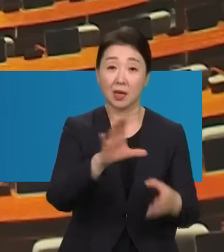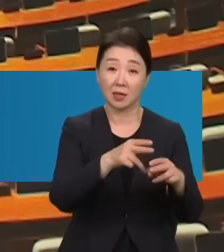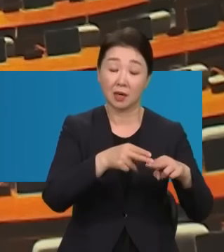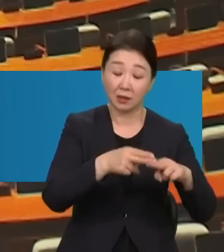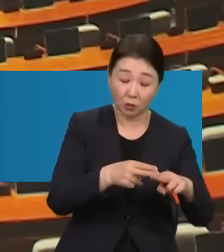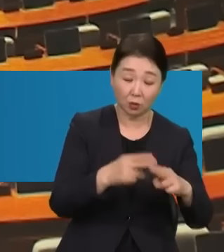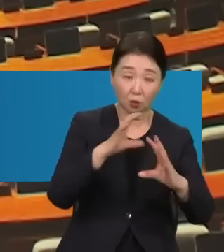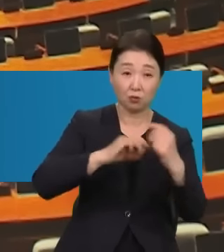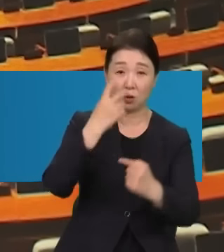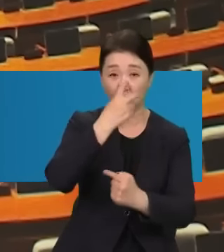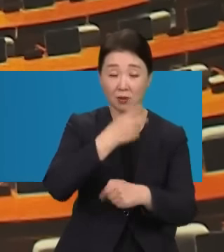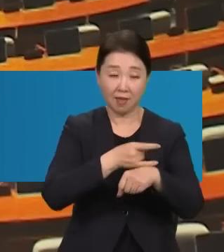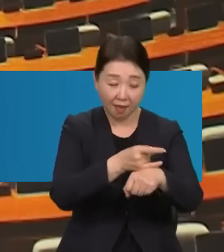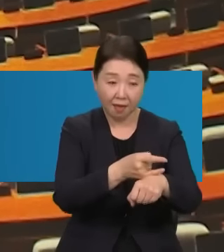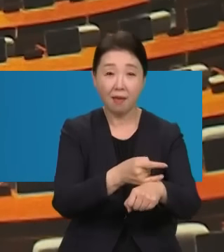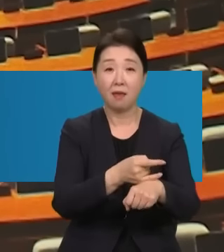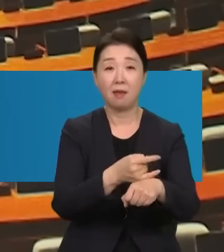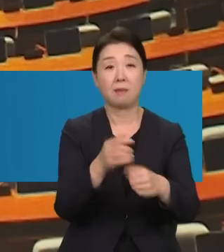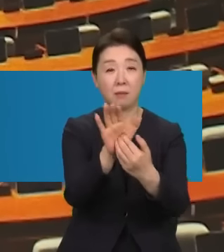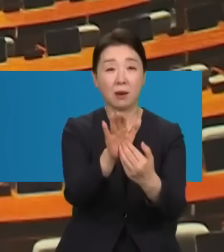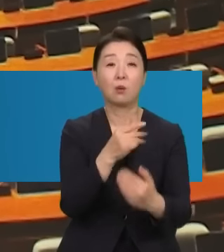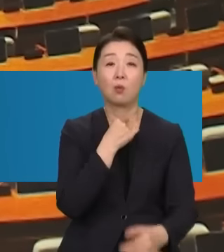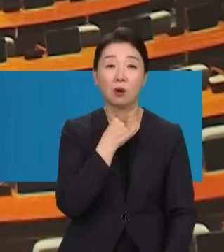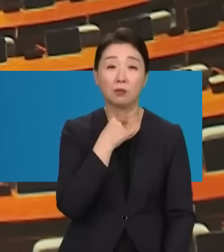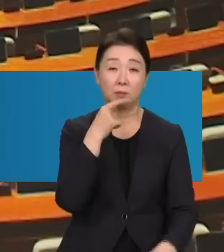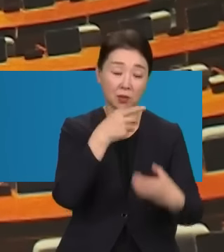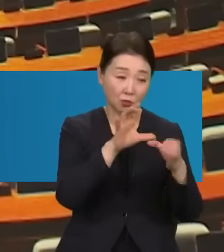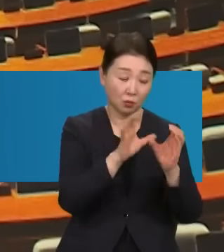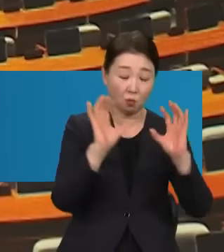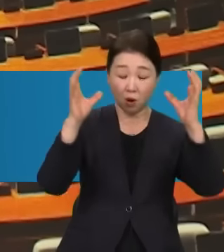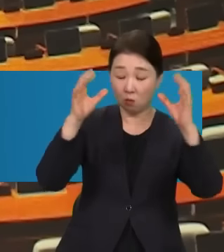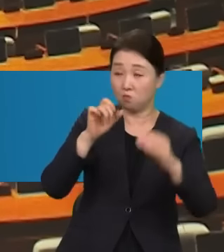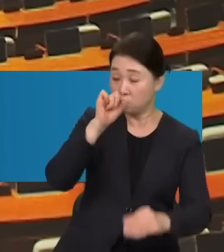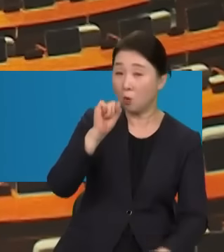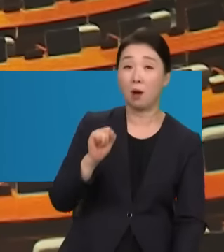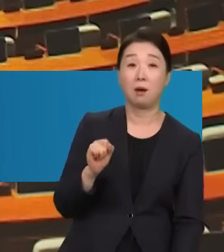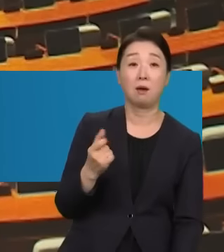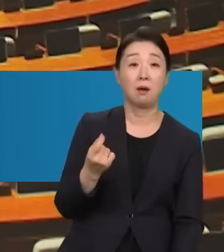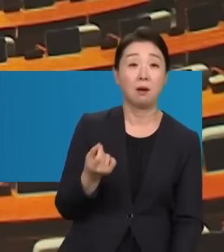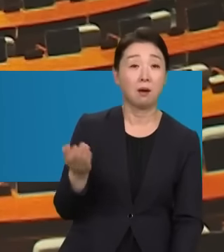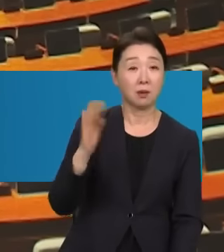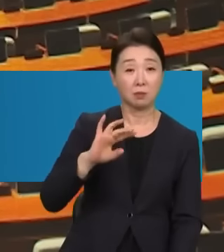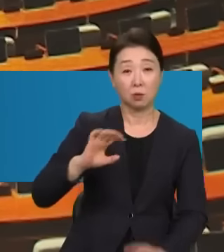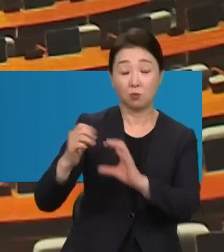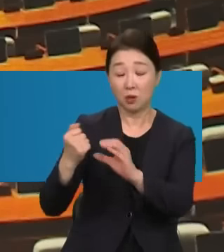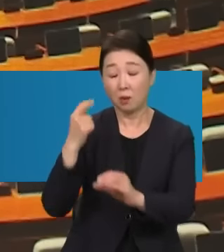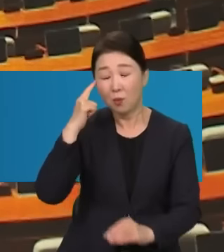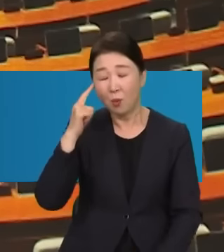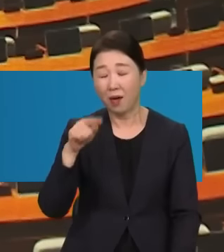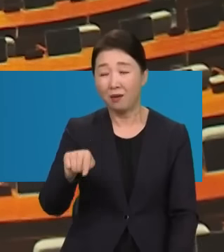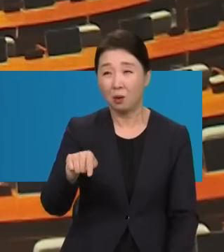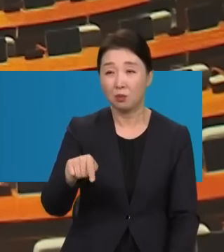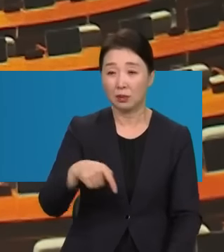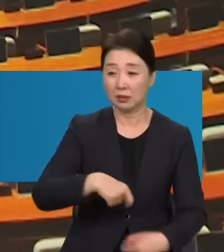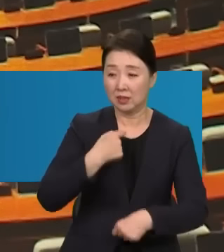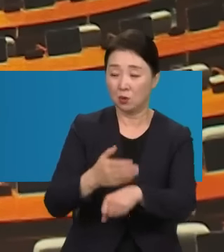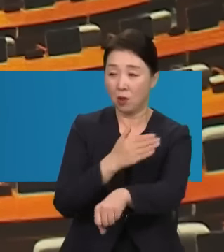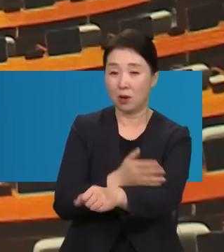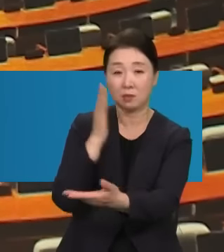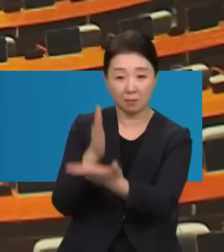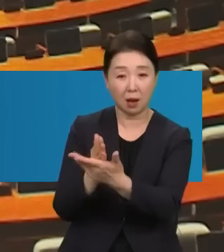단독으로라도 국정조사를 강행하는 건 맞겠다는 건데 민주당은 환영하면서도 국민의힘이 프레임 전환으로 진실을 왜곡해선